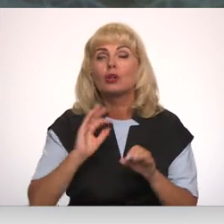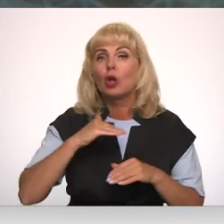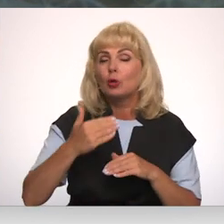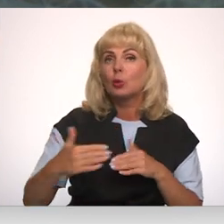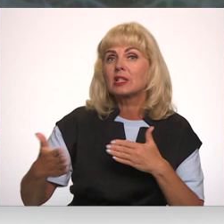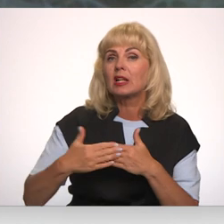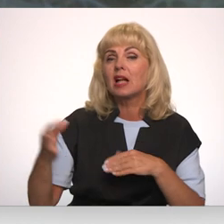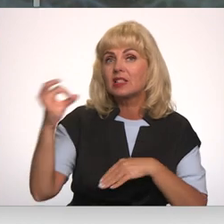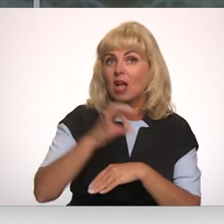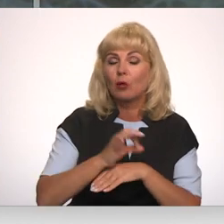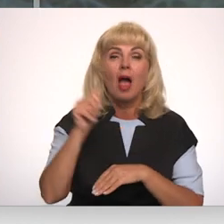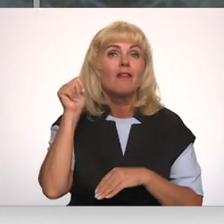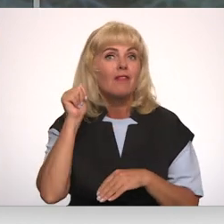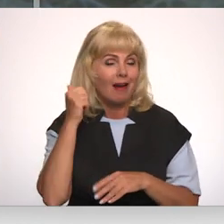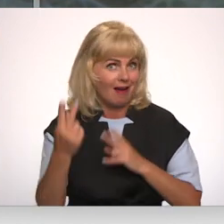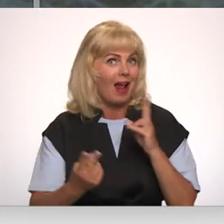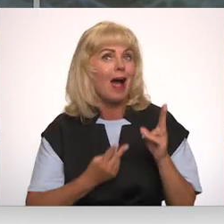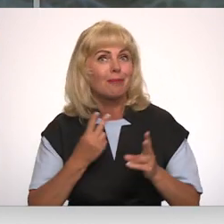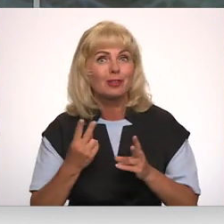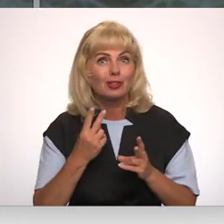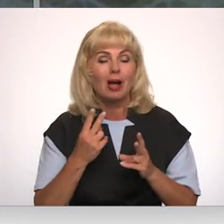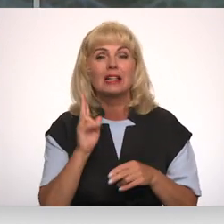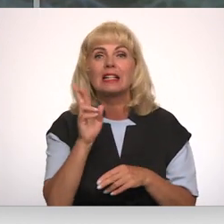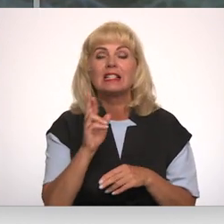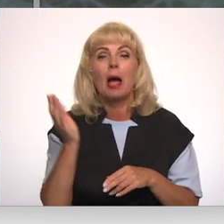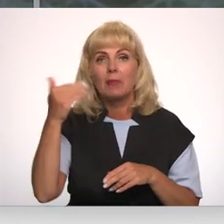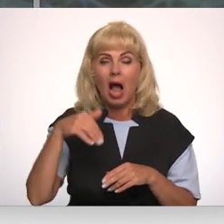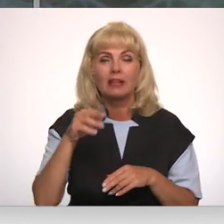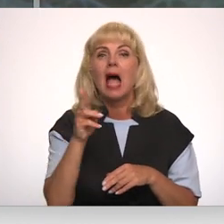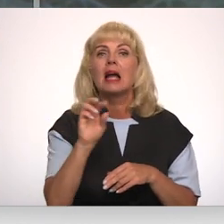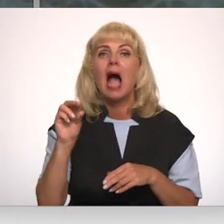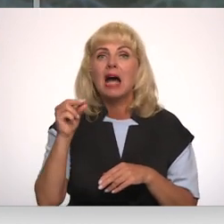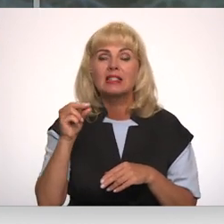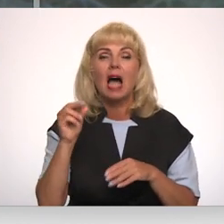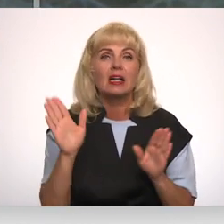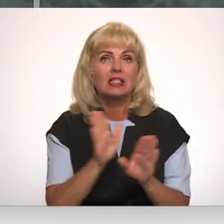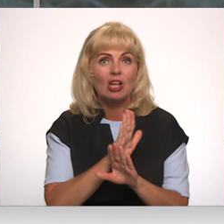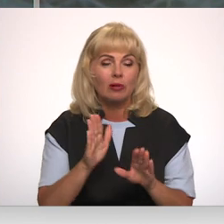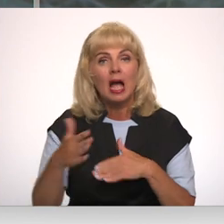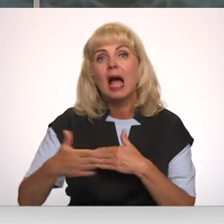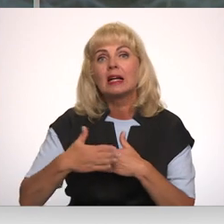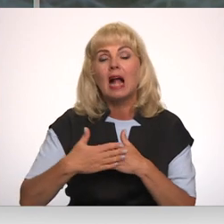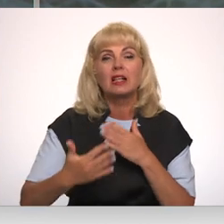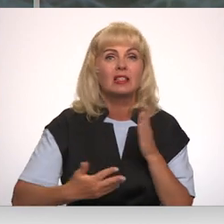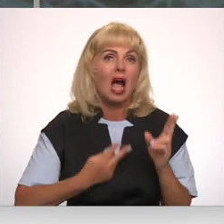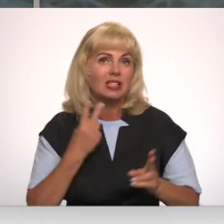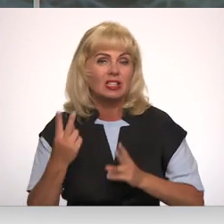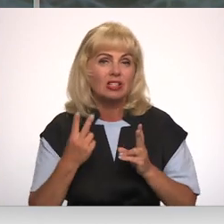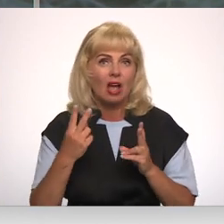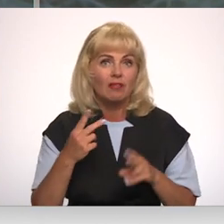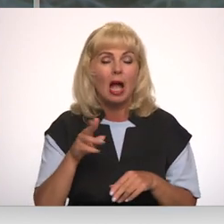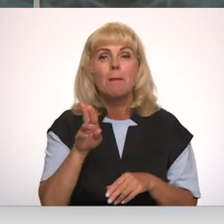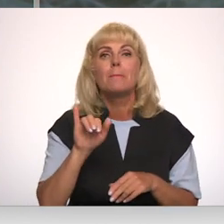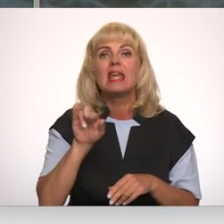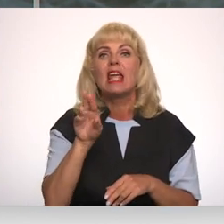Saulrietā. Vakar nemazāk emocionāli Kristapa Krievkalna un Kārļa Kazāka dziesmu cikls krastā Saviļņots izskanēja Sentpolā,